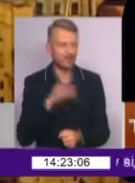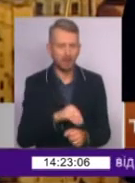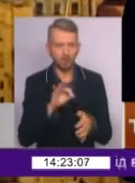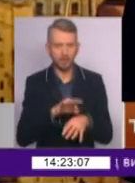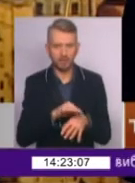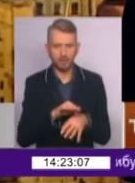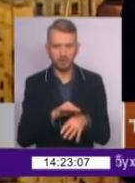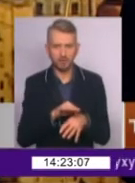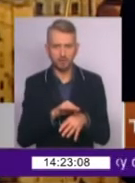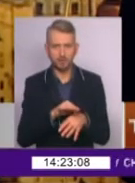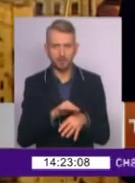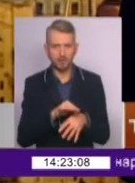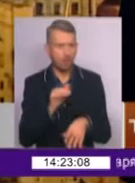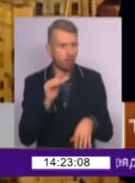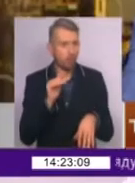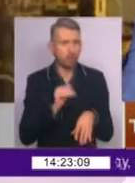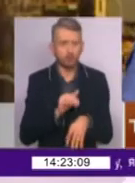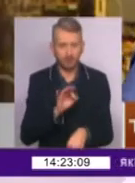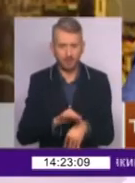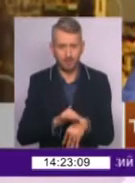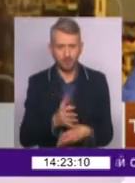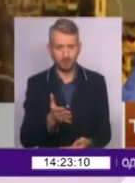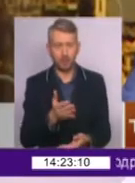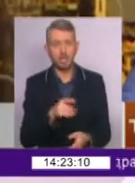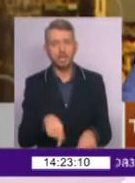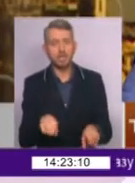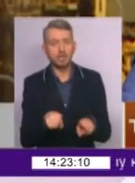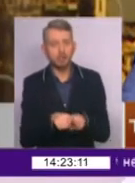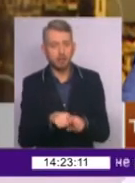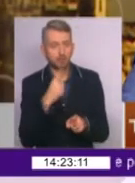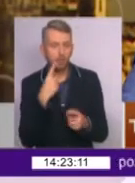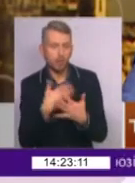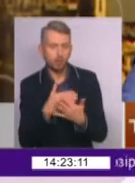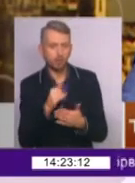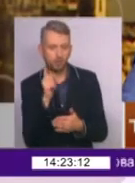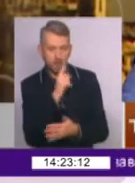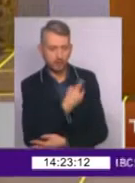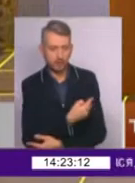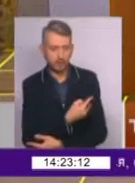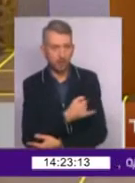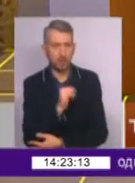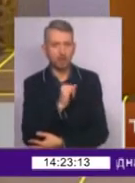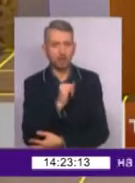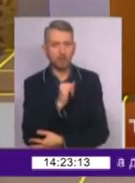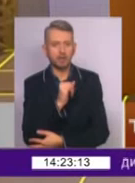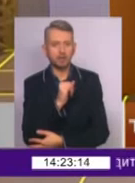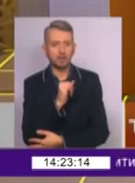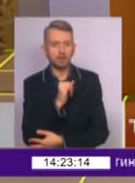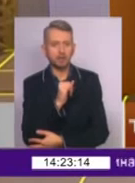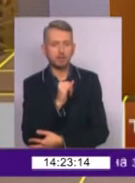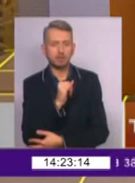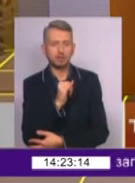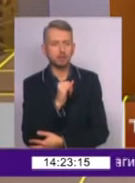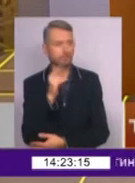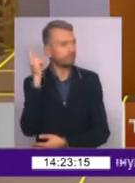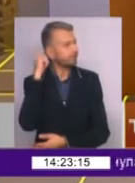симптоми менінгіту, все болить, торкнутися боляче. Ну, і таким чином орієнтуються у маленьких дітей, а й випинання великого тім'ячка. Це те, що